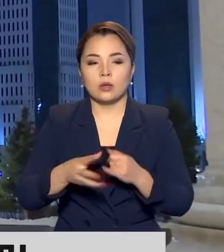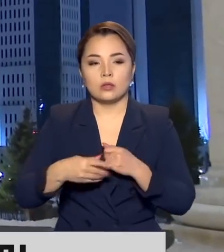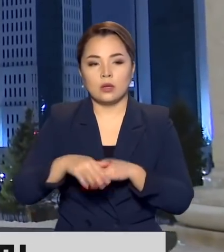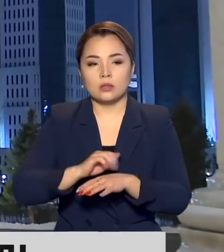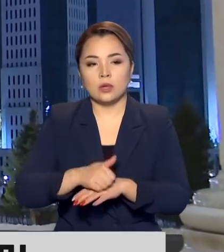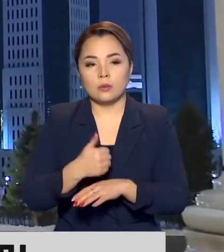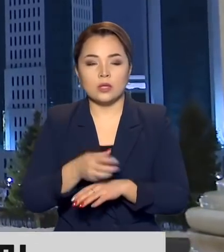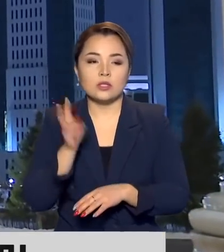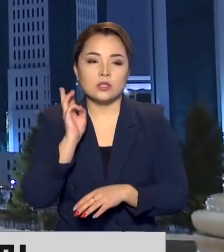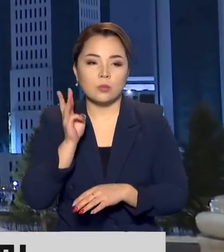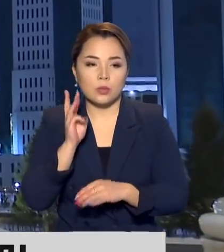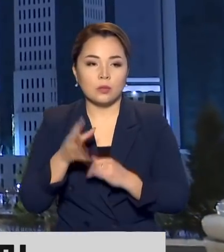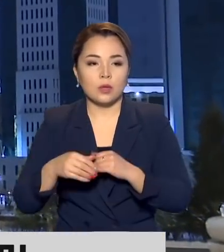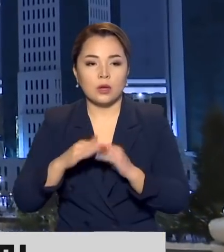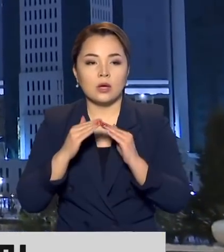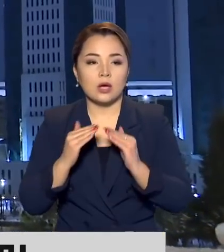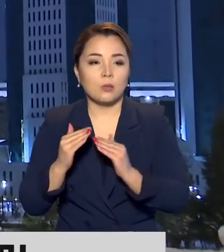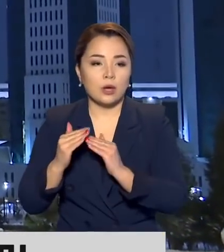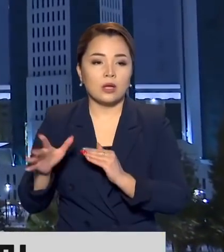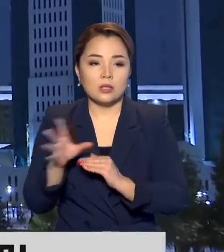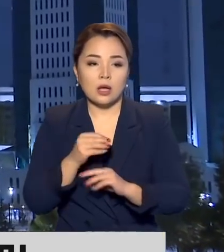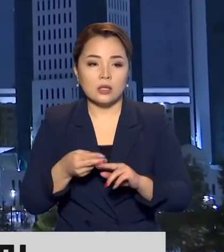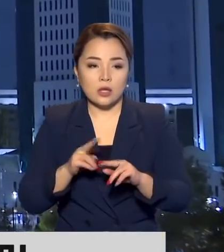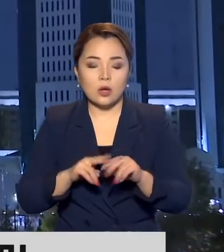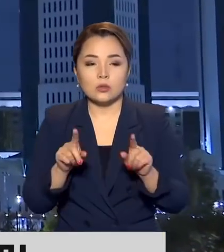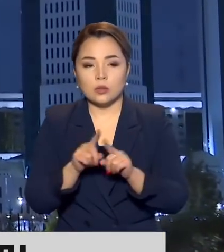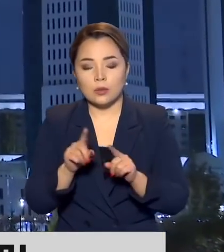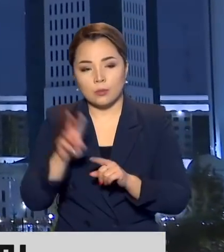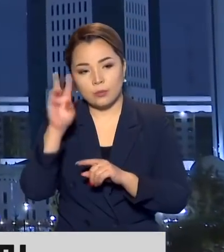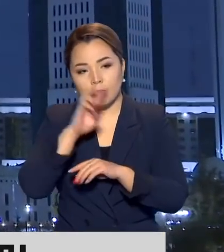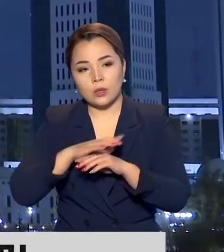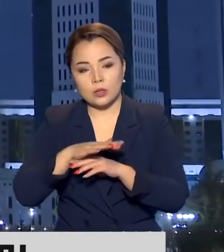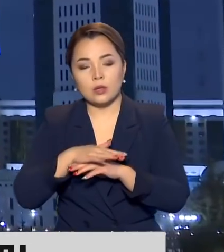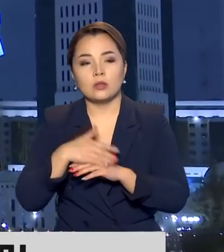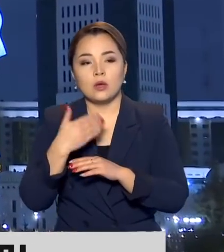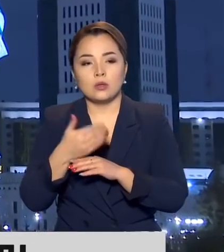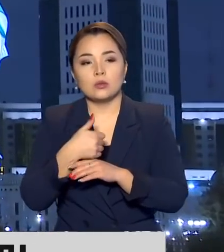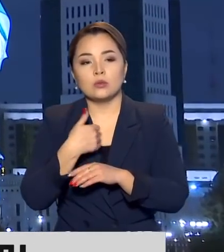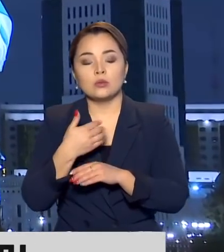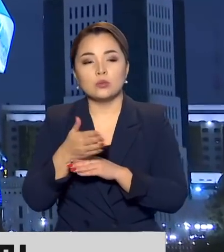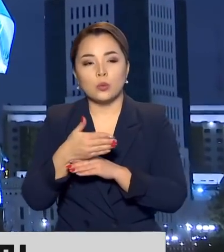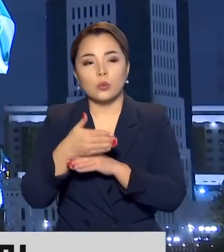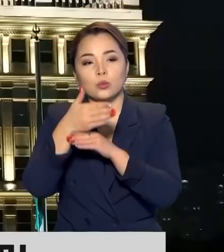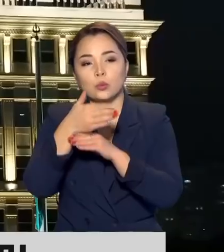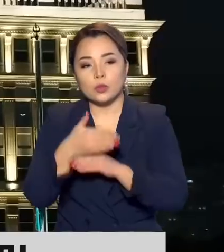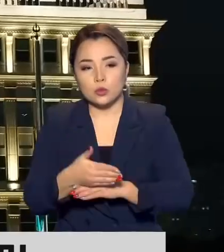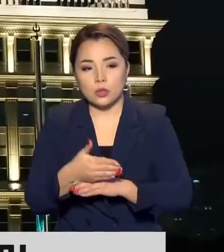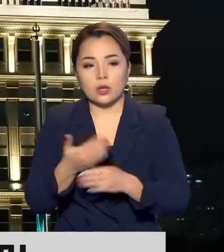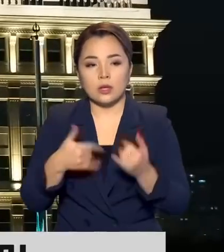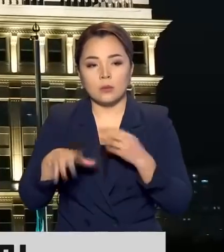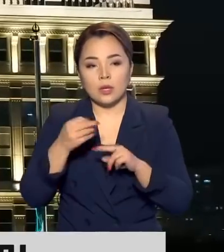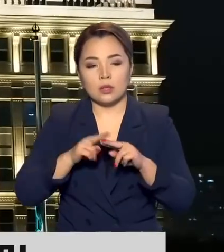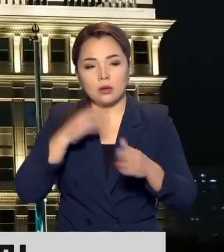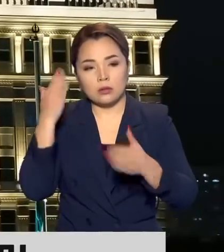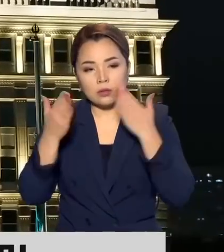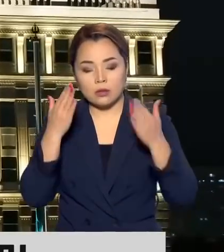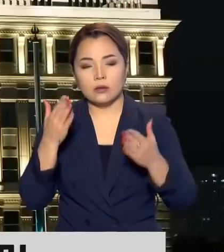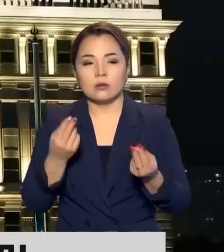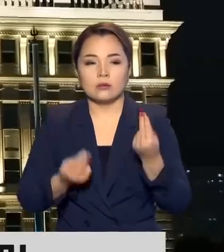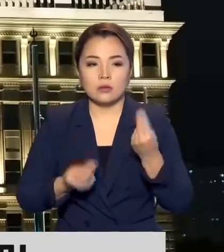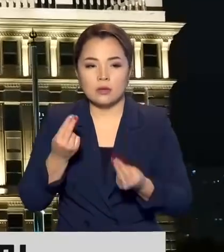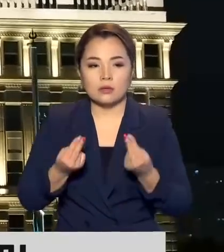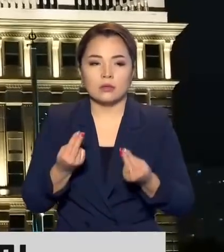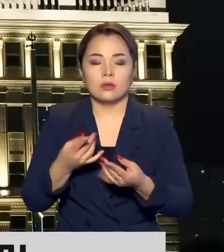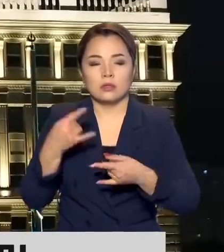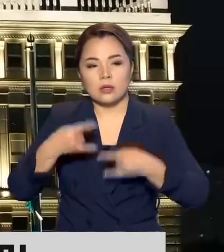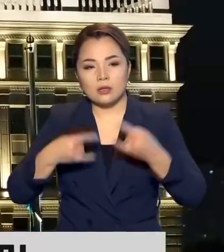шекаралық дипломатиялық мекемелердің ғимараттарындағы мемлекеттік ту төмен түсірілді. Ойын-сауықтық шаралар мен осы мазмұндағы телебағдарламалар